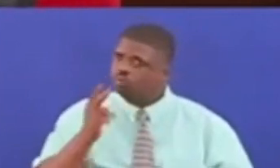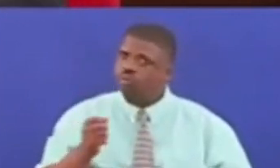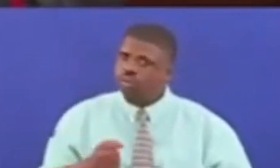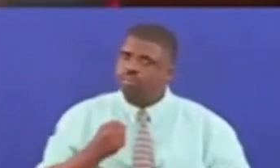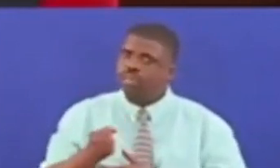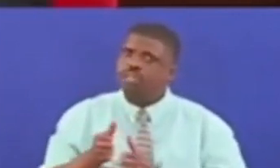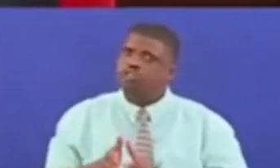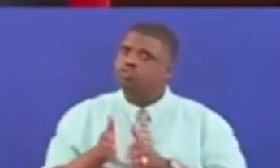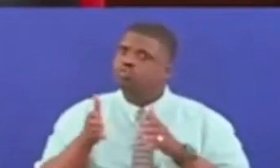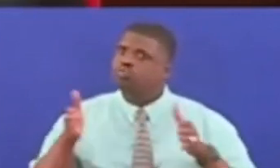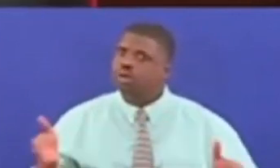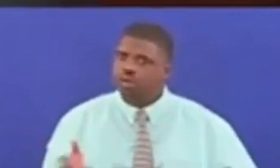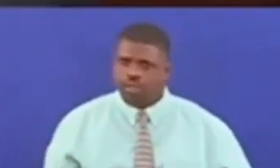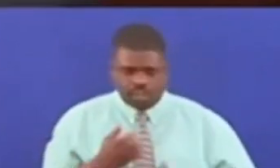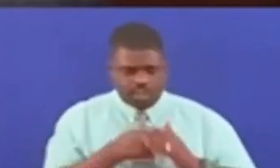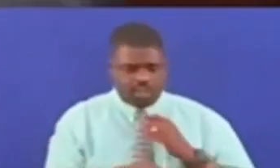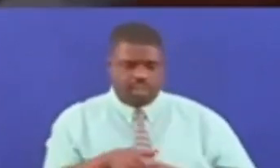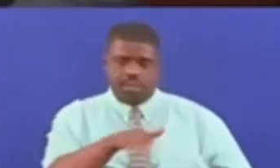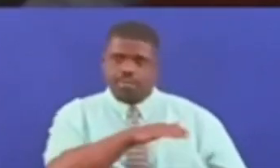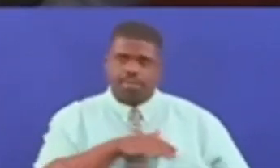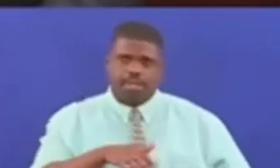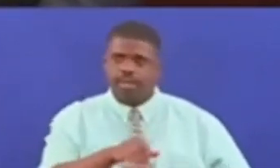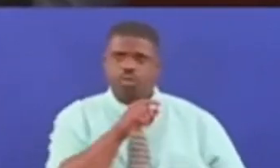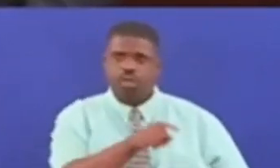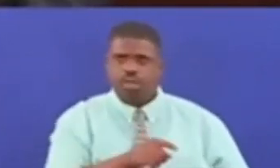bajeti kubwa ikienda kwenye maeneo haya.